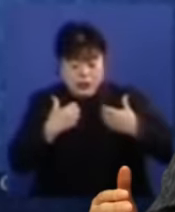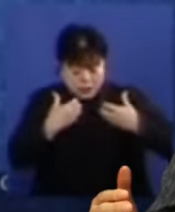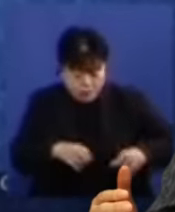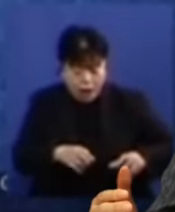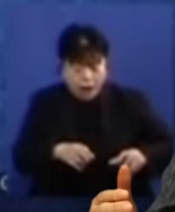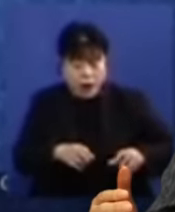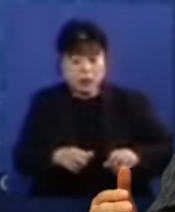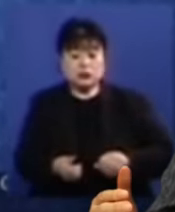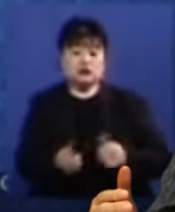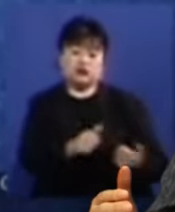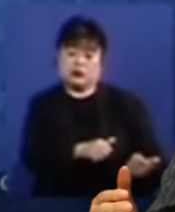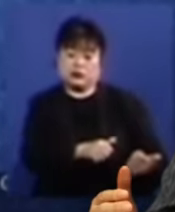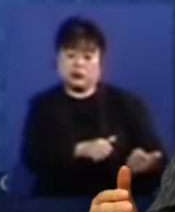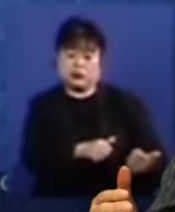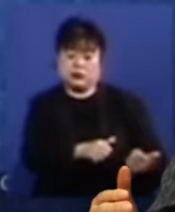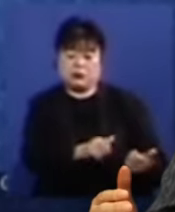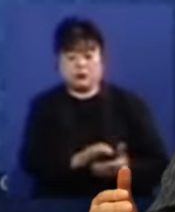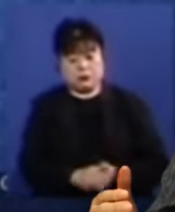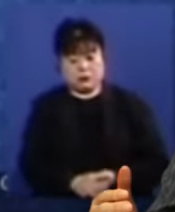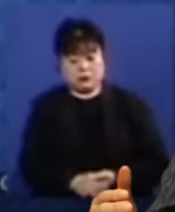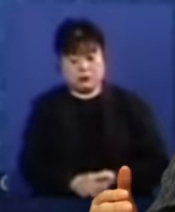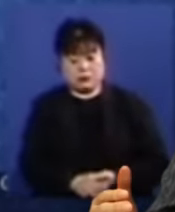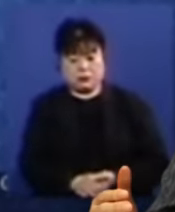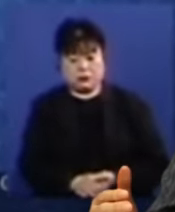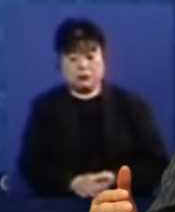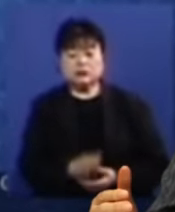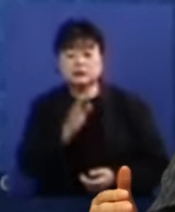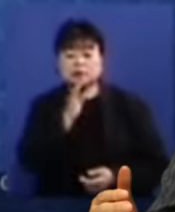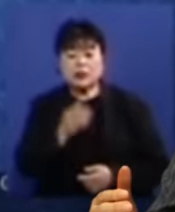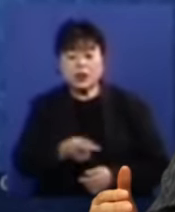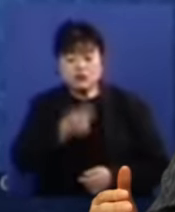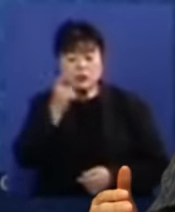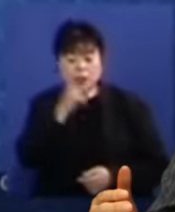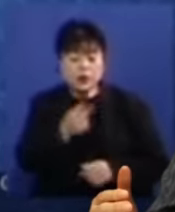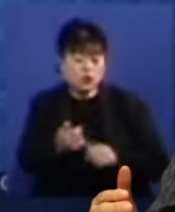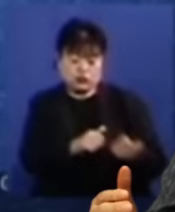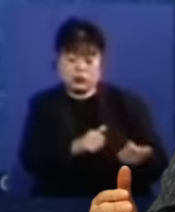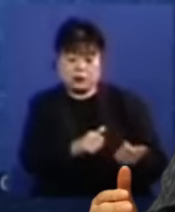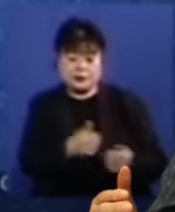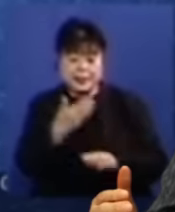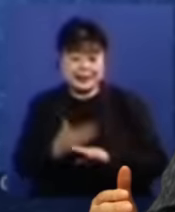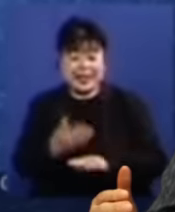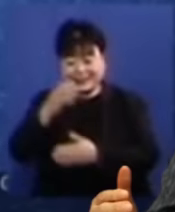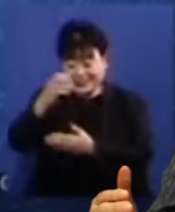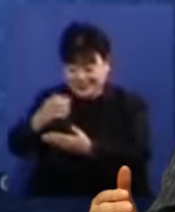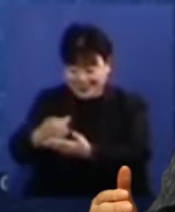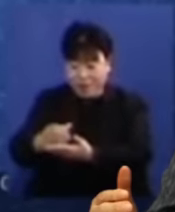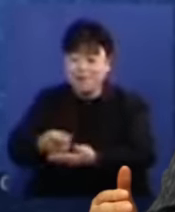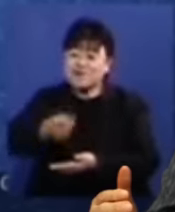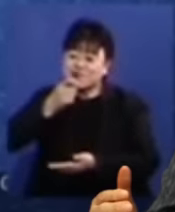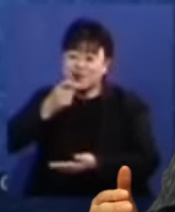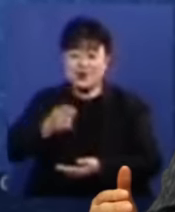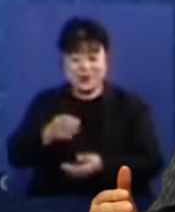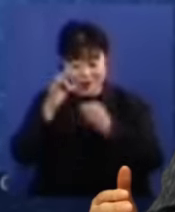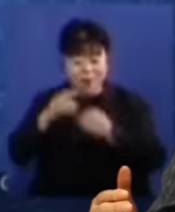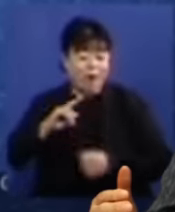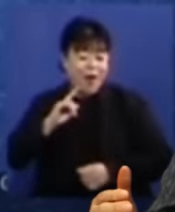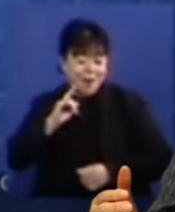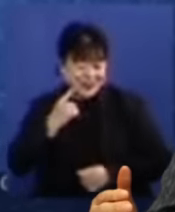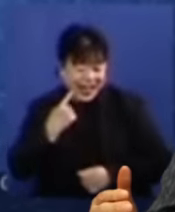파괴됐어요. 아예 그냥 형편없이 되어버렸어요. 그러나 다른 컵에 있는 물을 보고는